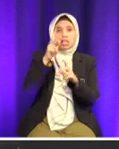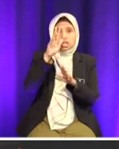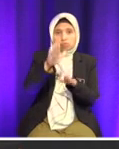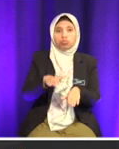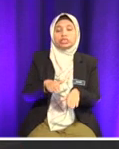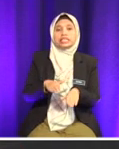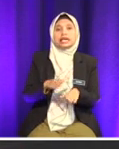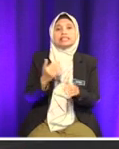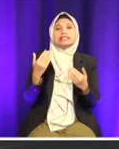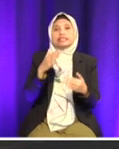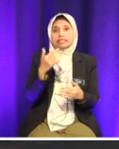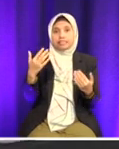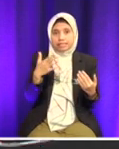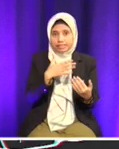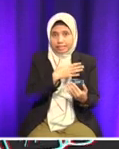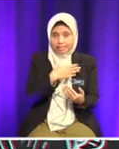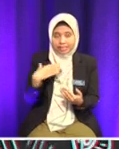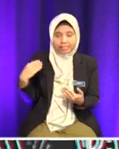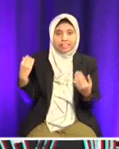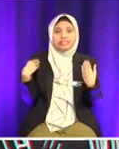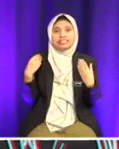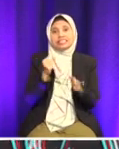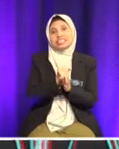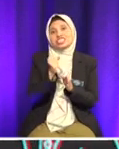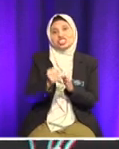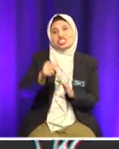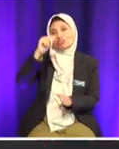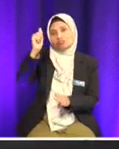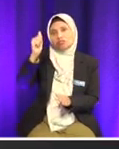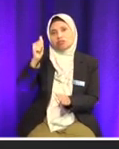dan berada di sisi Allah Subhanahu Wa Ta'ala agak-agaknya